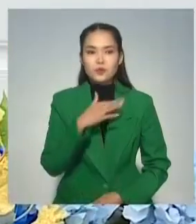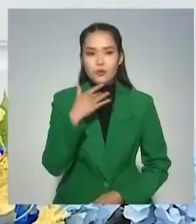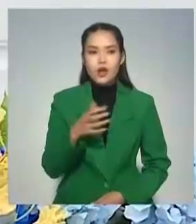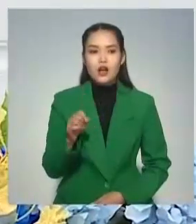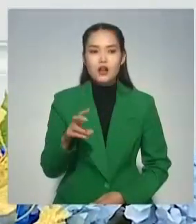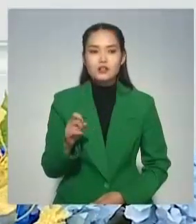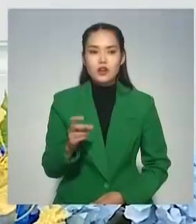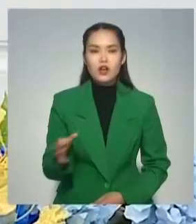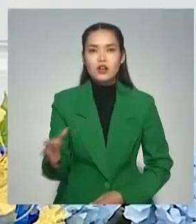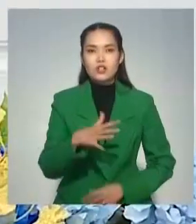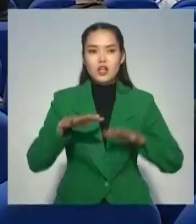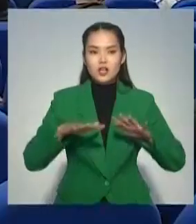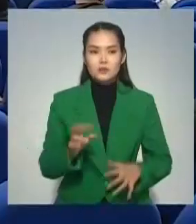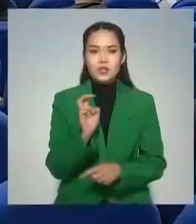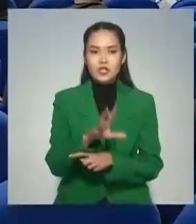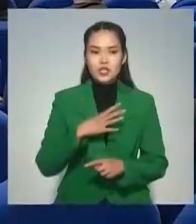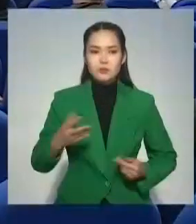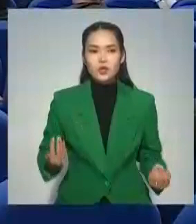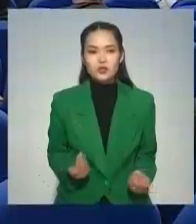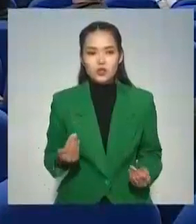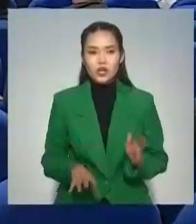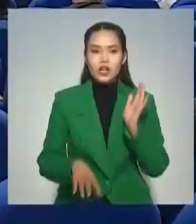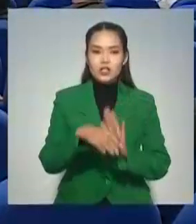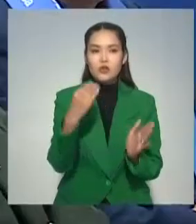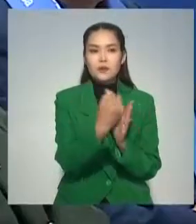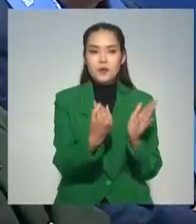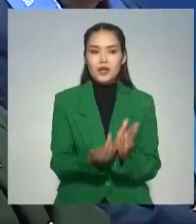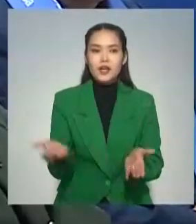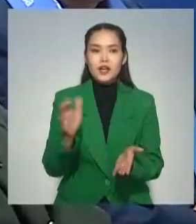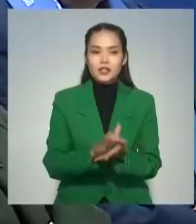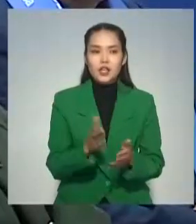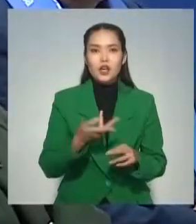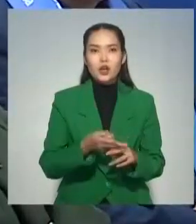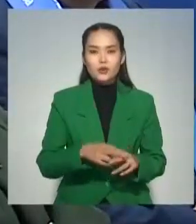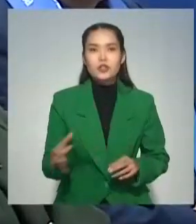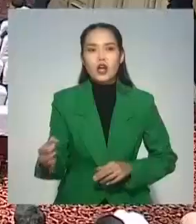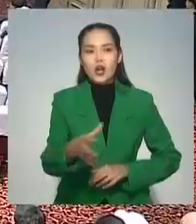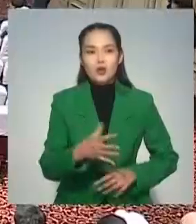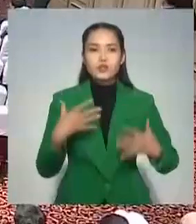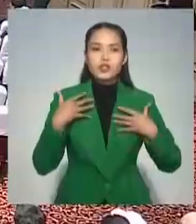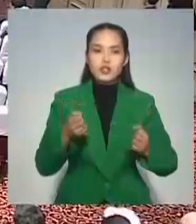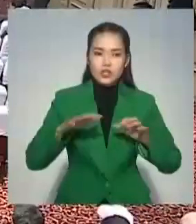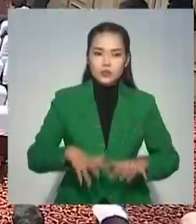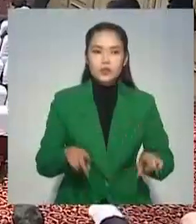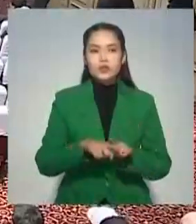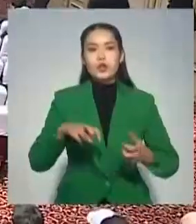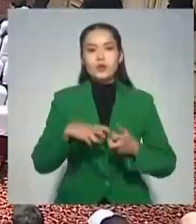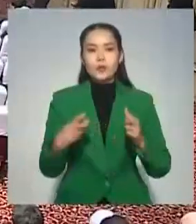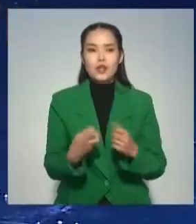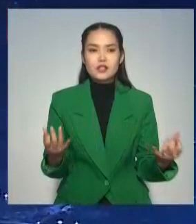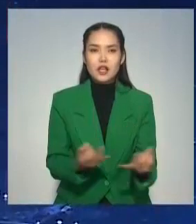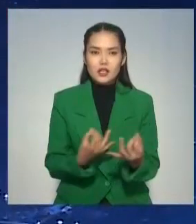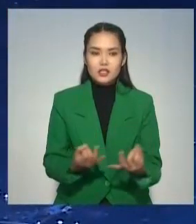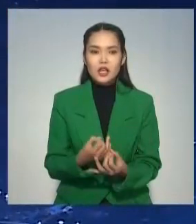ауданының орталығы Сарыөзекке тоқтады. Тұрғындарды сайлауалды бағдарламамен таныстырды. Жиналғандар да аудандағы білім, денсаулық салаларындағы мәселелерін жеткізді. Ауыл